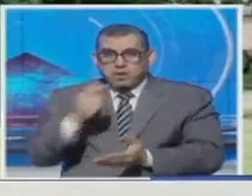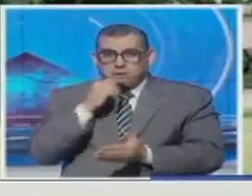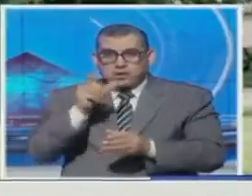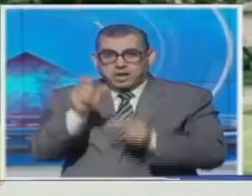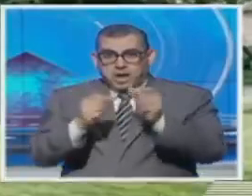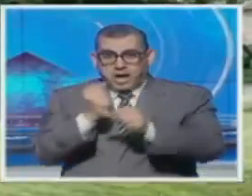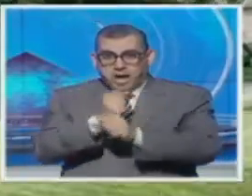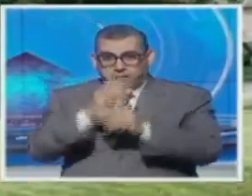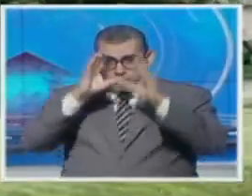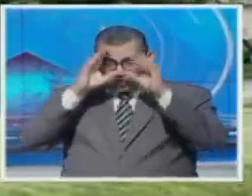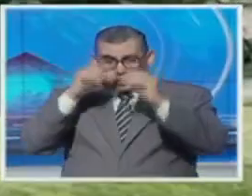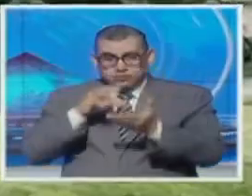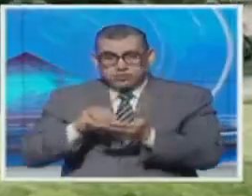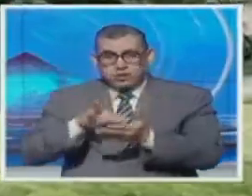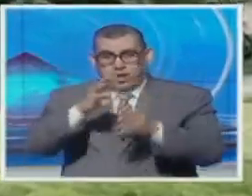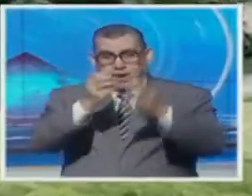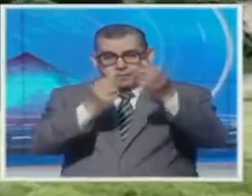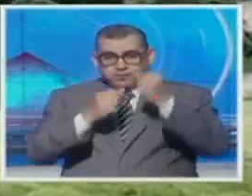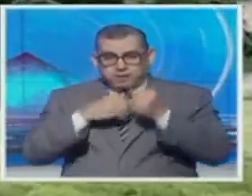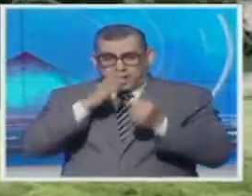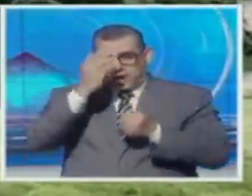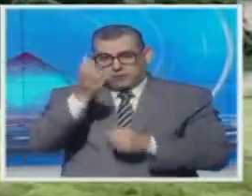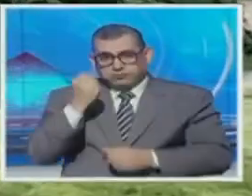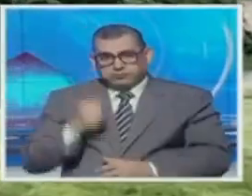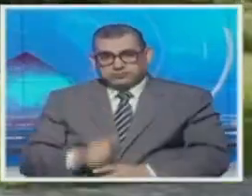القائم بأعماله من ستوكهولم.